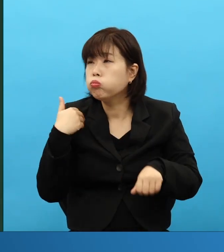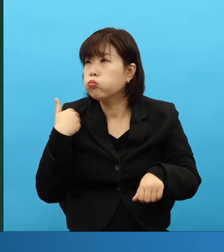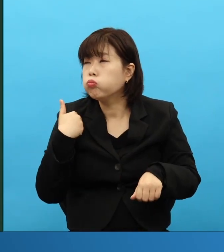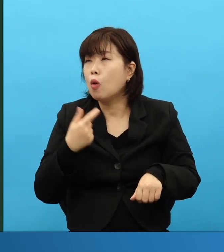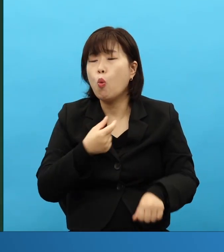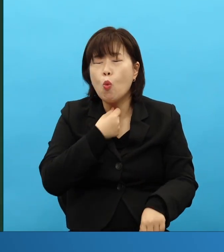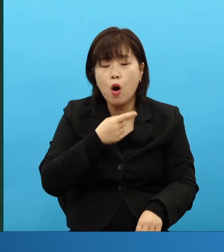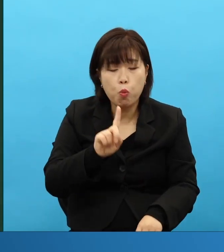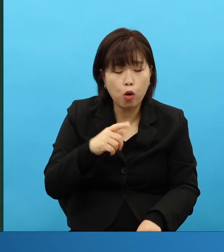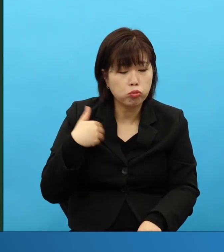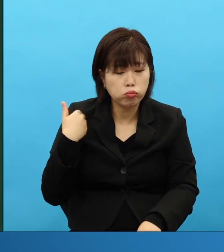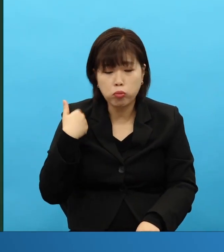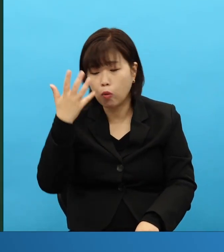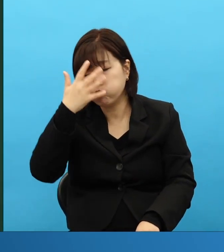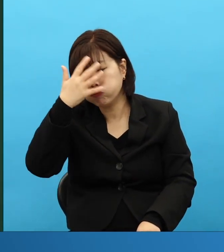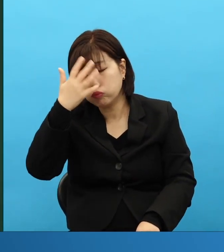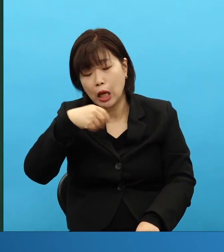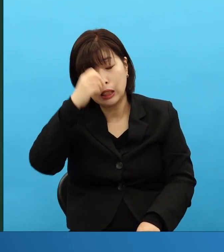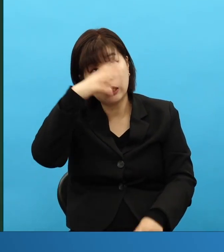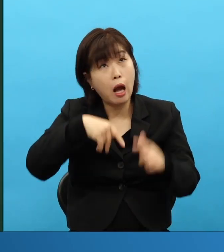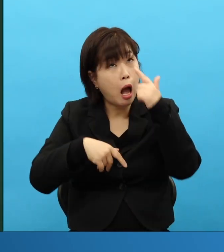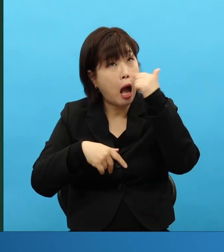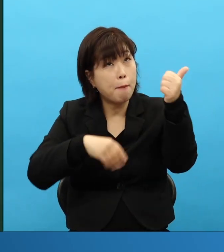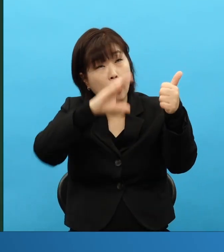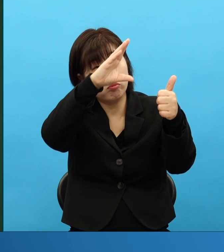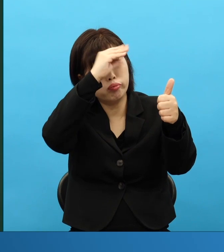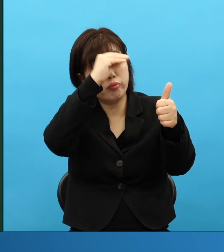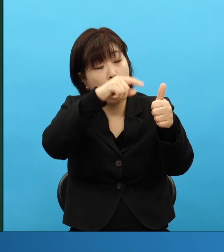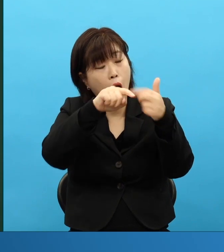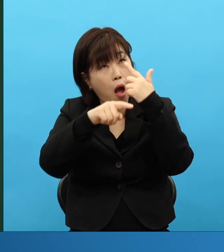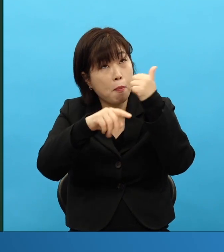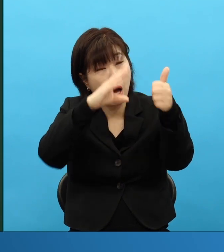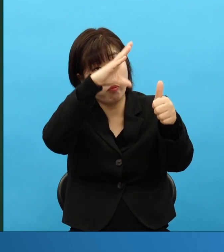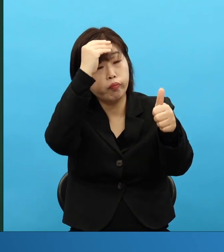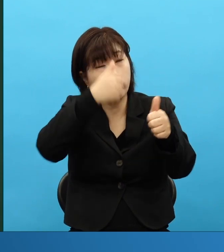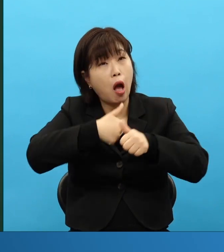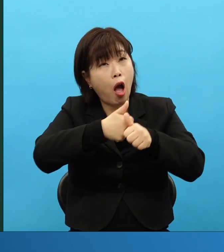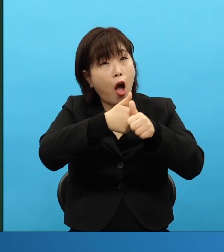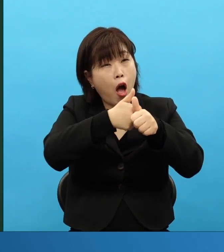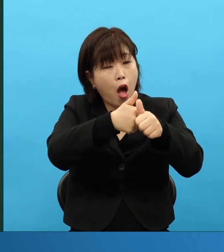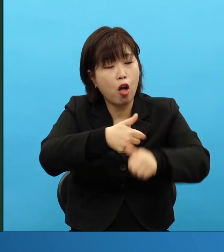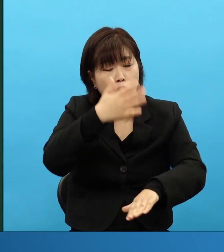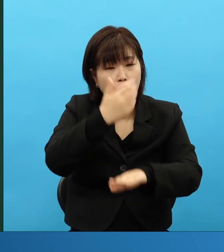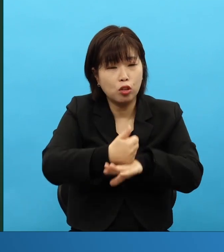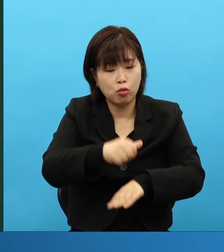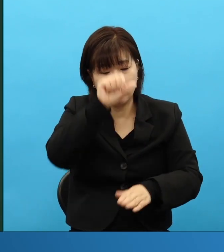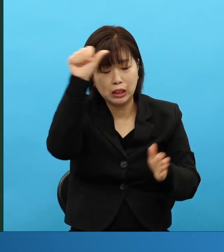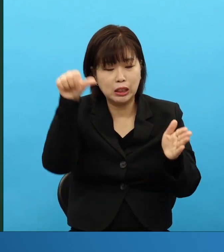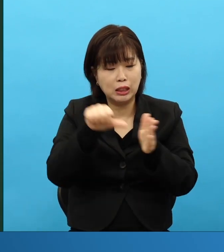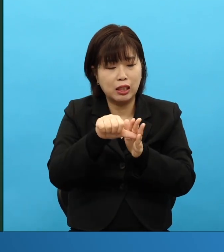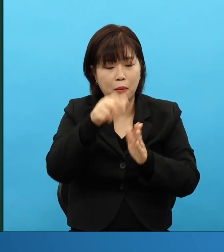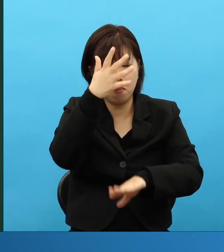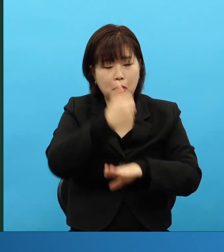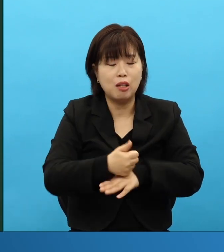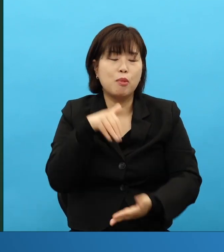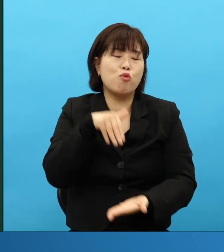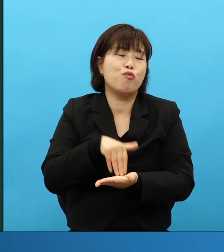and then that doesn't work out, so they have to do something else. 그래서 여러분이 기도의 리듬을 찾아내야 So you 돼요. have to find the rhythm of prayer. 예, 여기서 이제